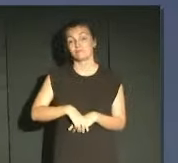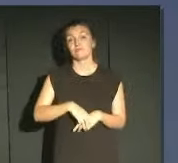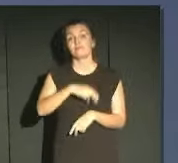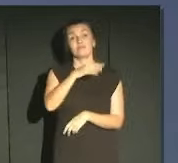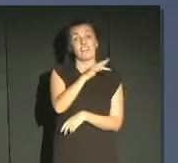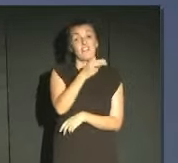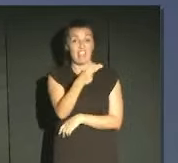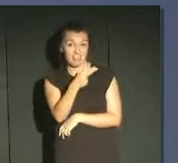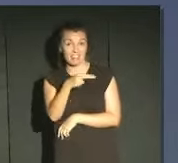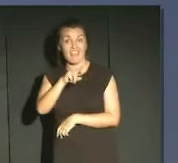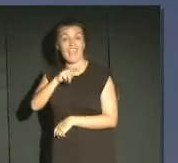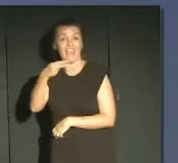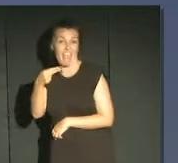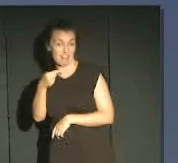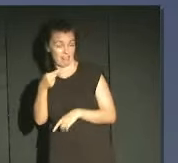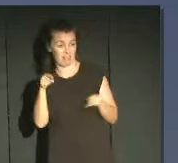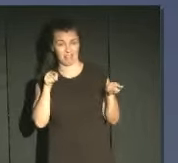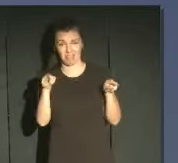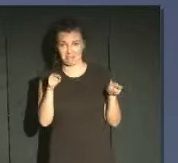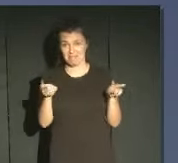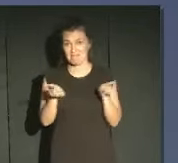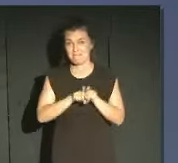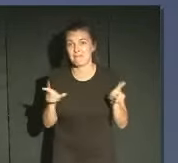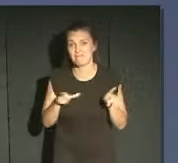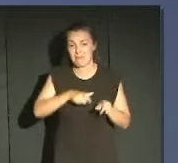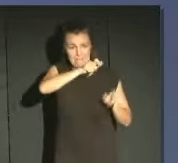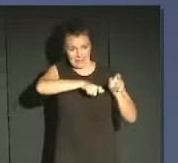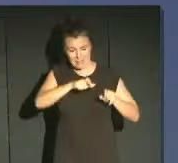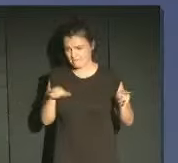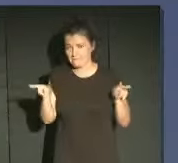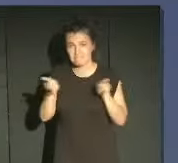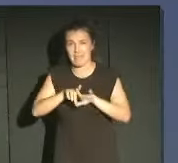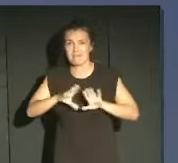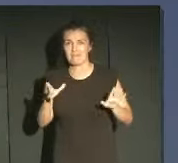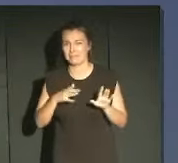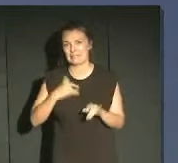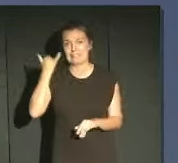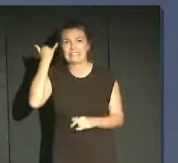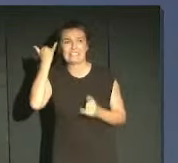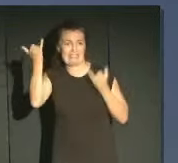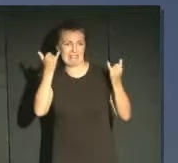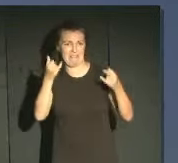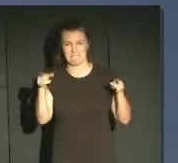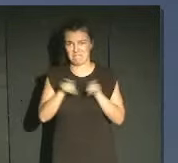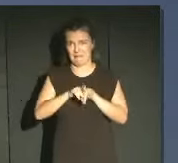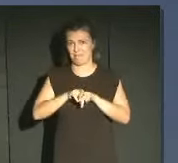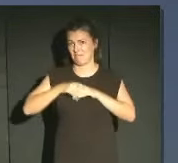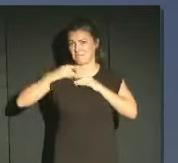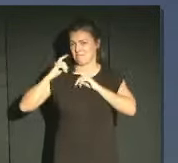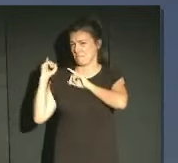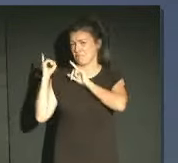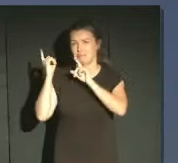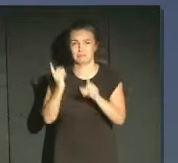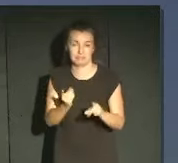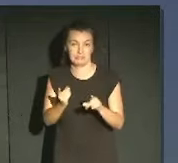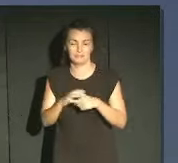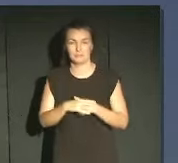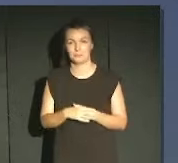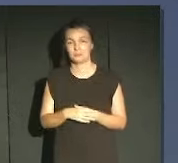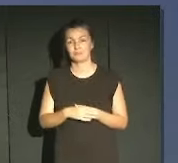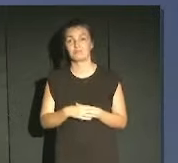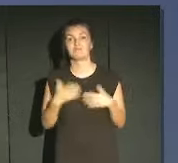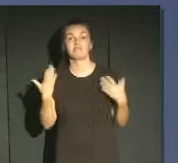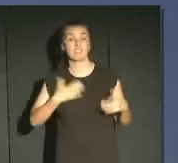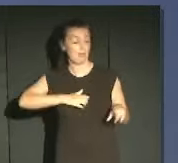national c'est toujours les mêmes personnes le même parti les mêmes idées Crass et crad donc camarade